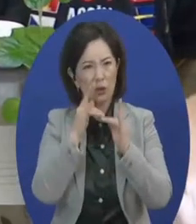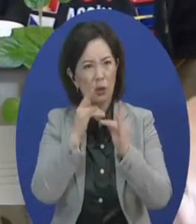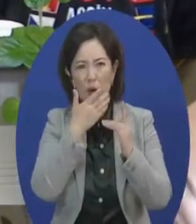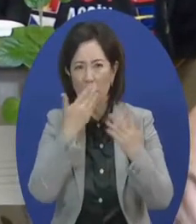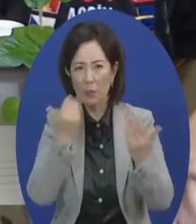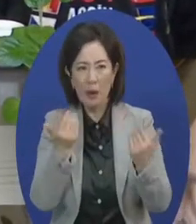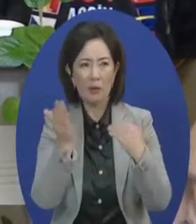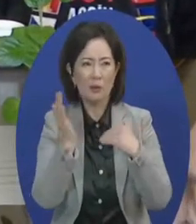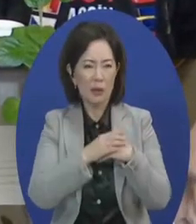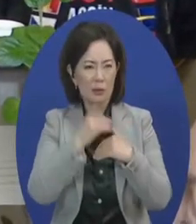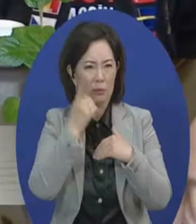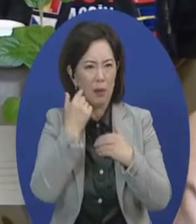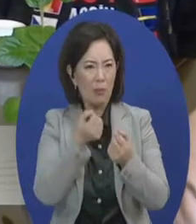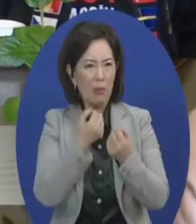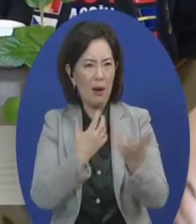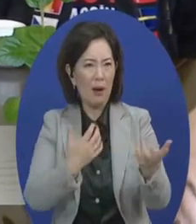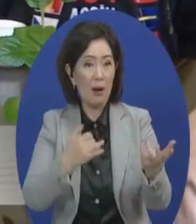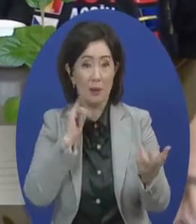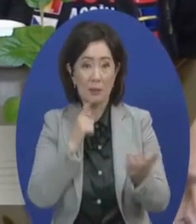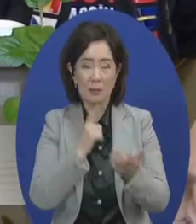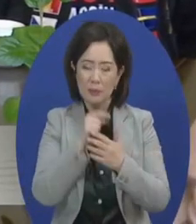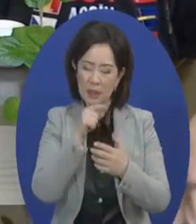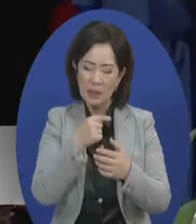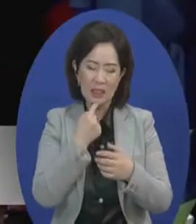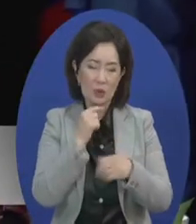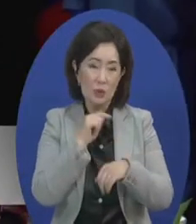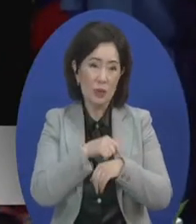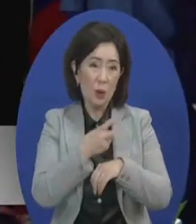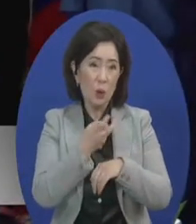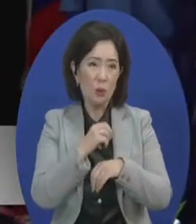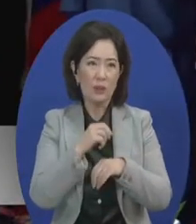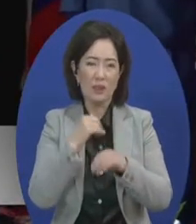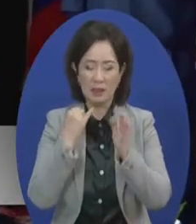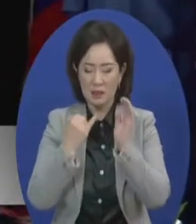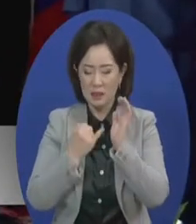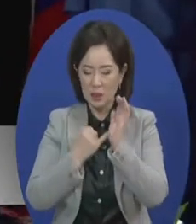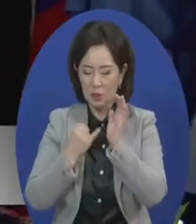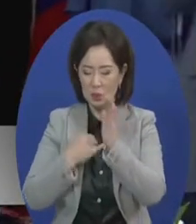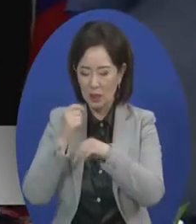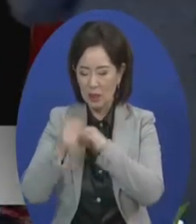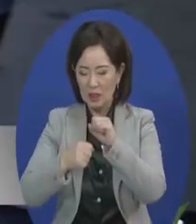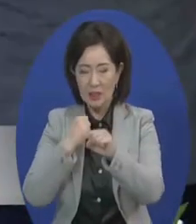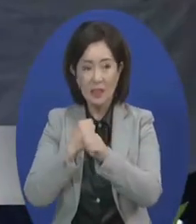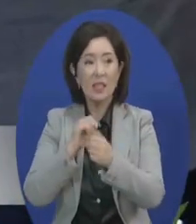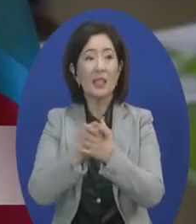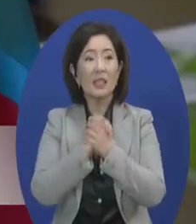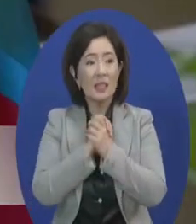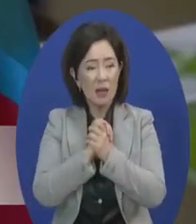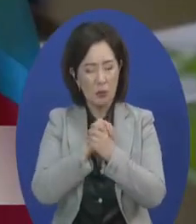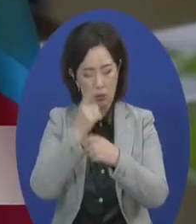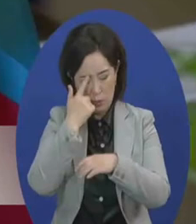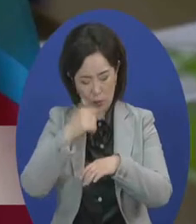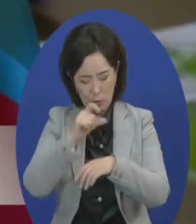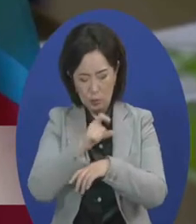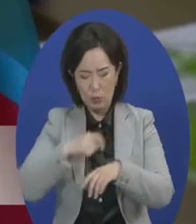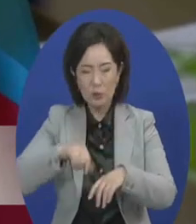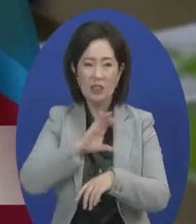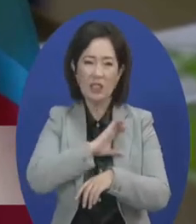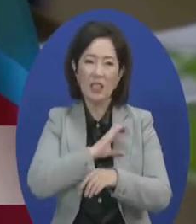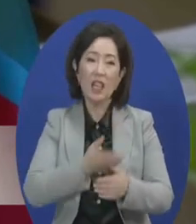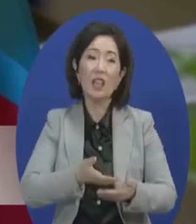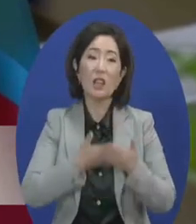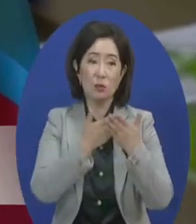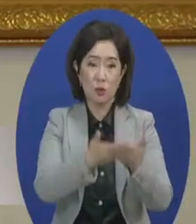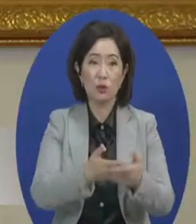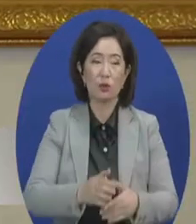байхгүй болж нас оролт өдөр бүр бүртгэгдэж байна. Энэ хүнд хэцүү цагт 66 жилийн найрамдал тарилцаатай Монгол улсын иргэд сэтгэлийн дэмжлэг үзүүлж